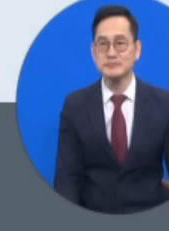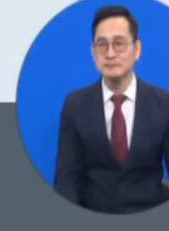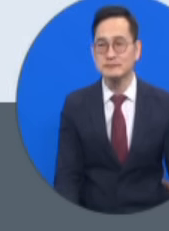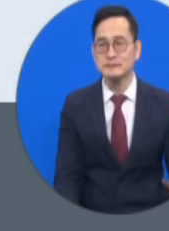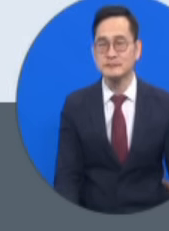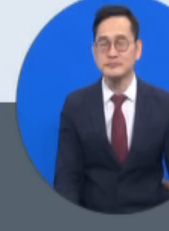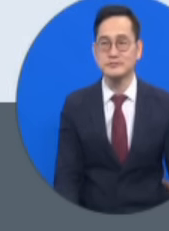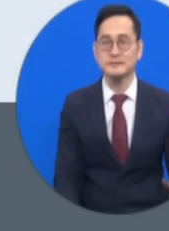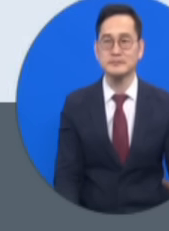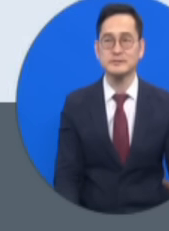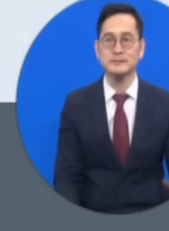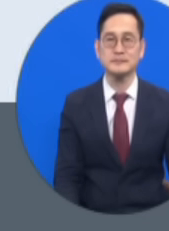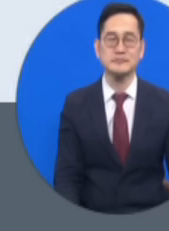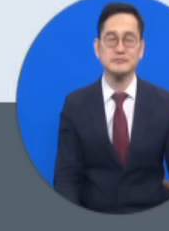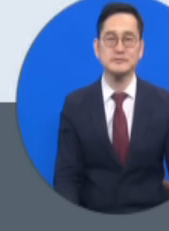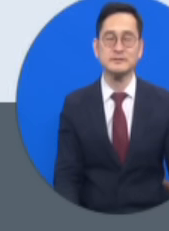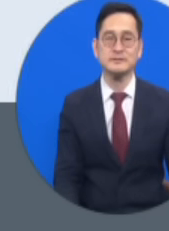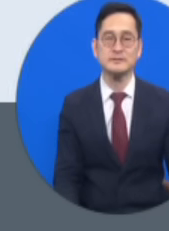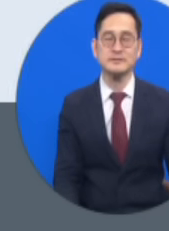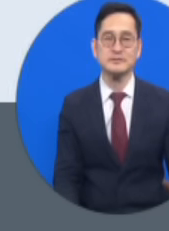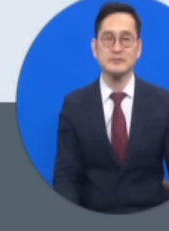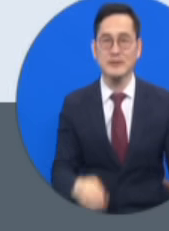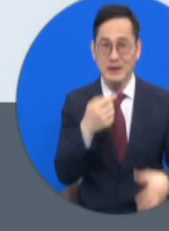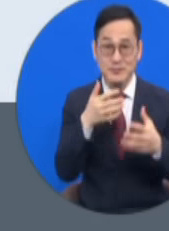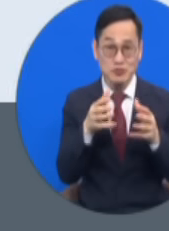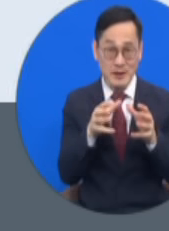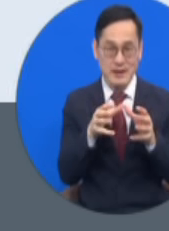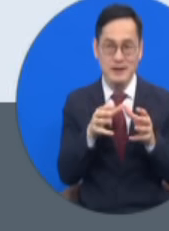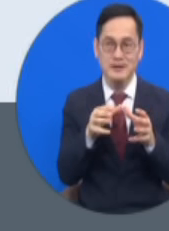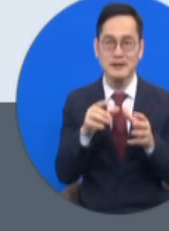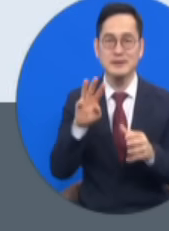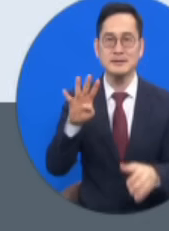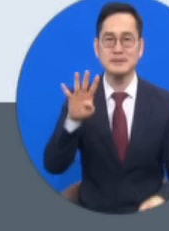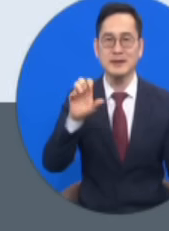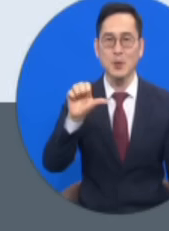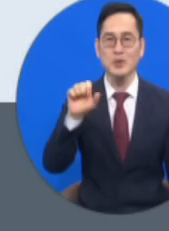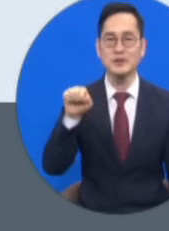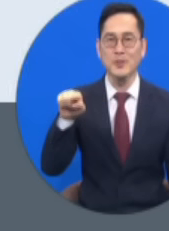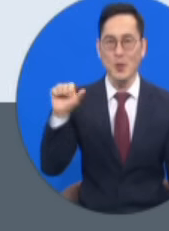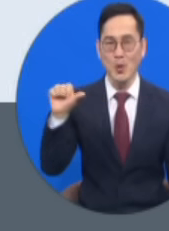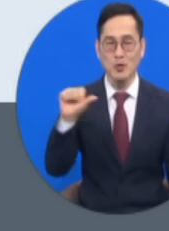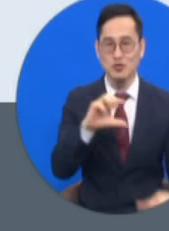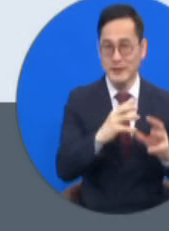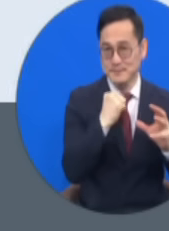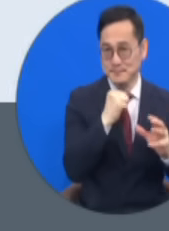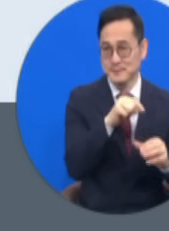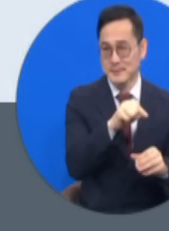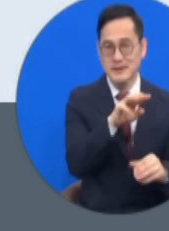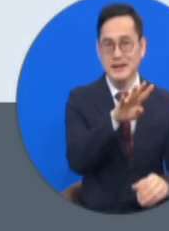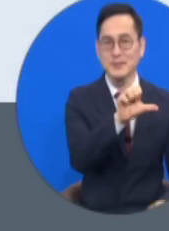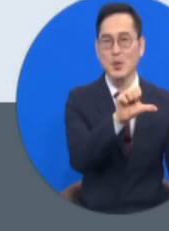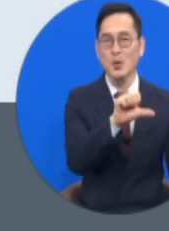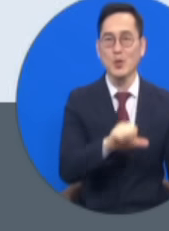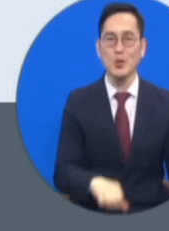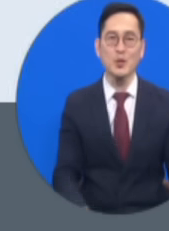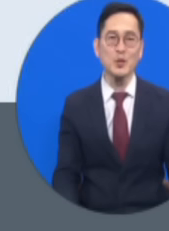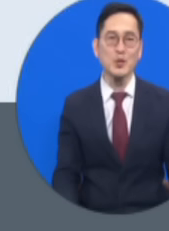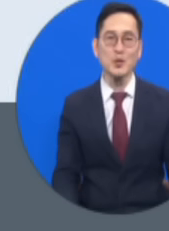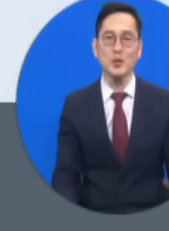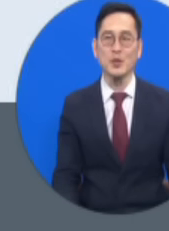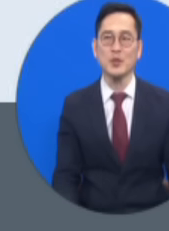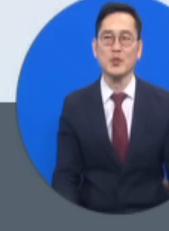격전지 중에 격전지죠. 광진갑, 민주당의 이정원 후보가 45.5, 국민의힘의 김병민 후보가 45.0.